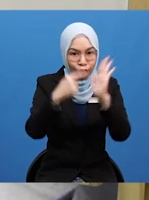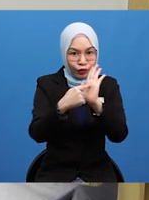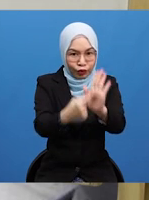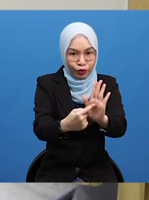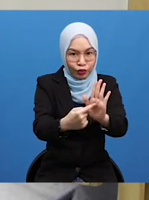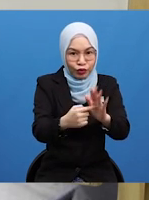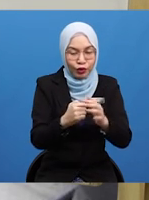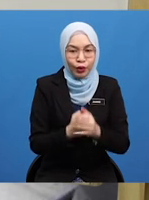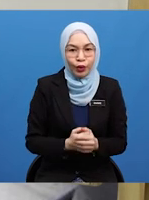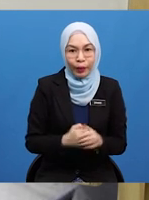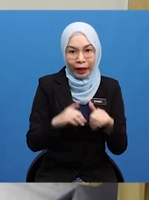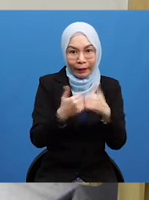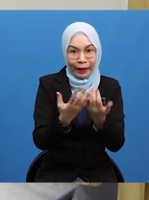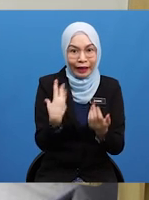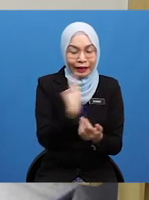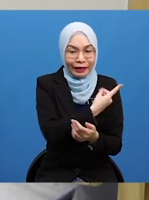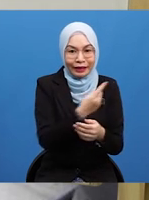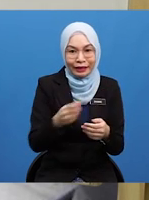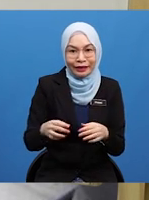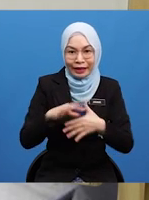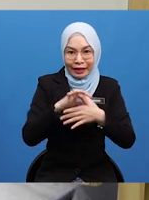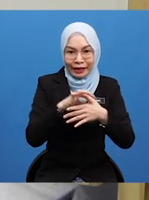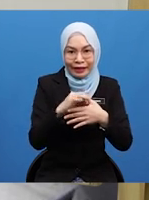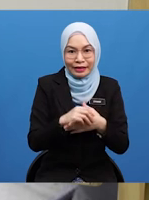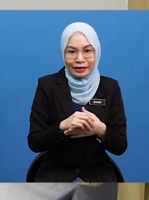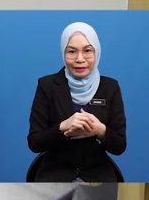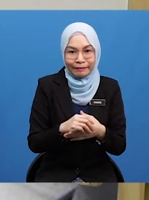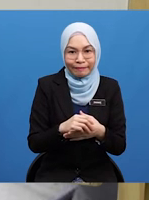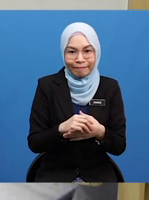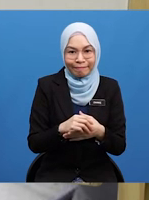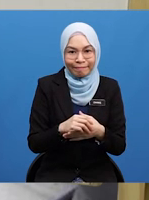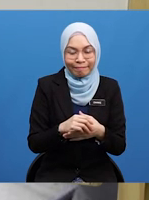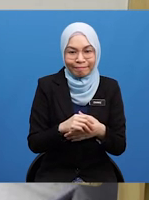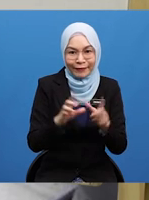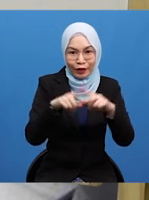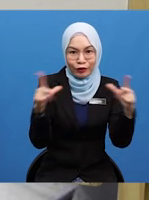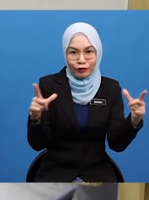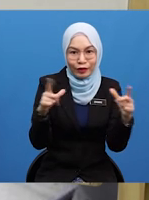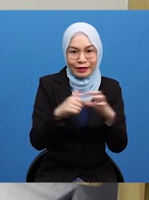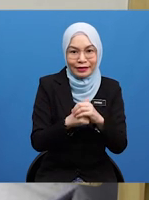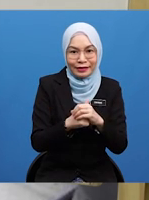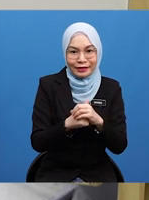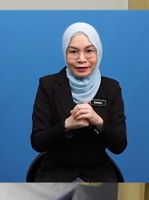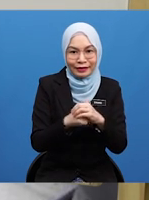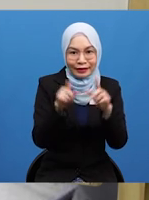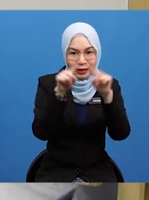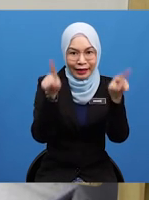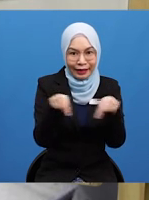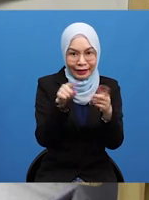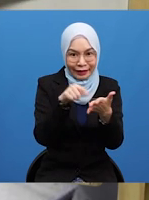mengisi luas kad ini. Baiklah, tengok sama-sama. Satu